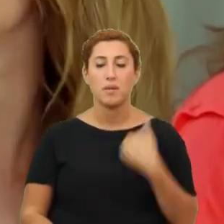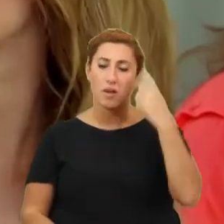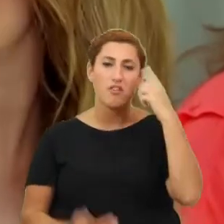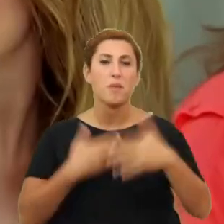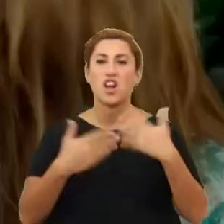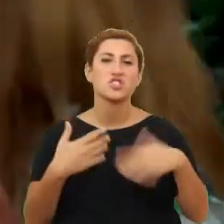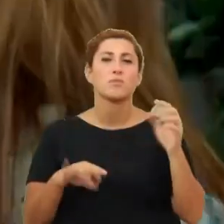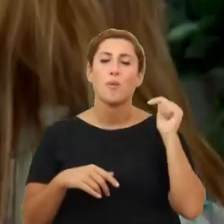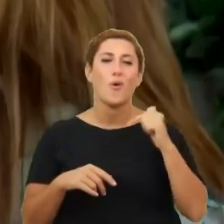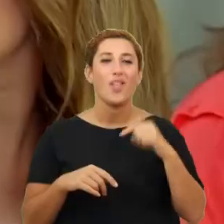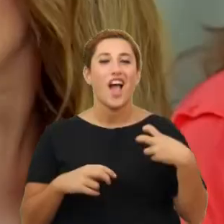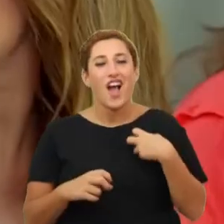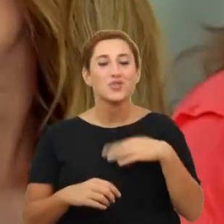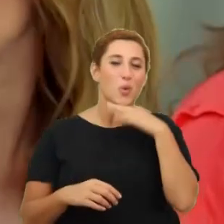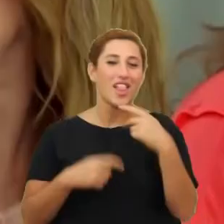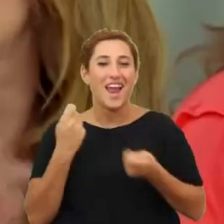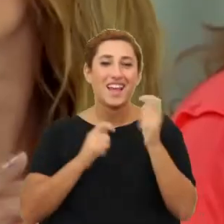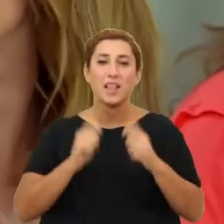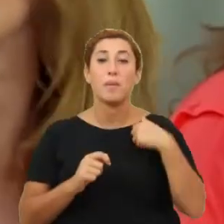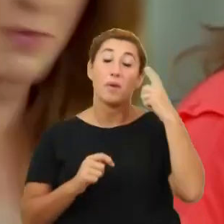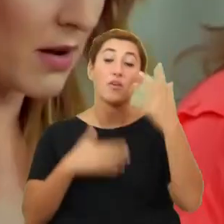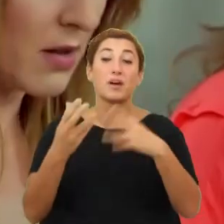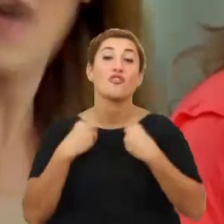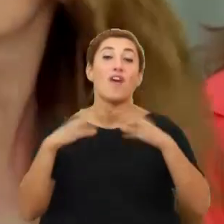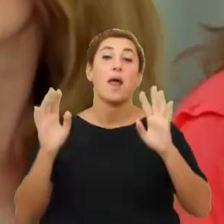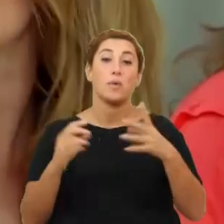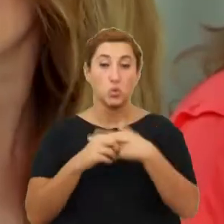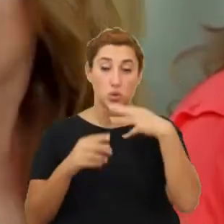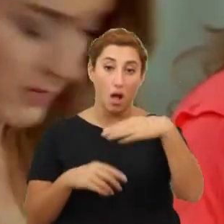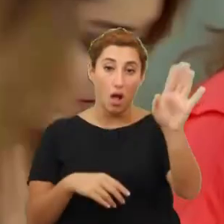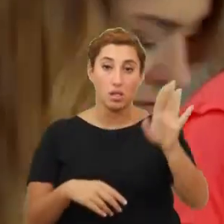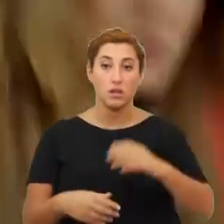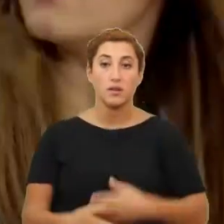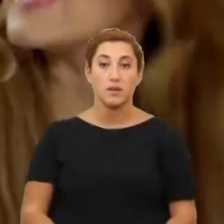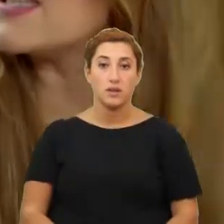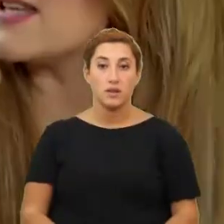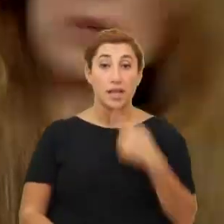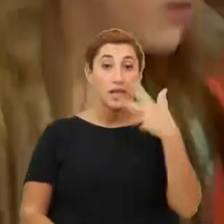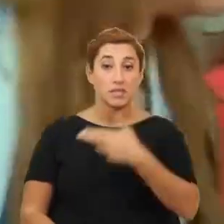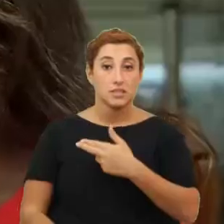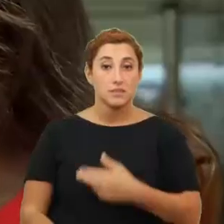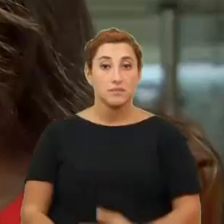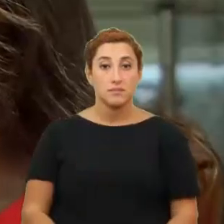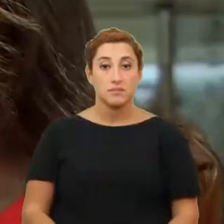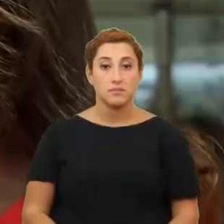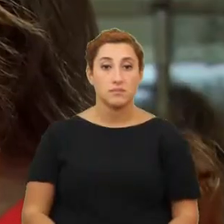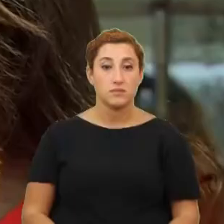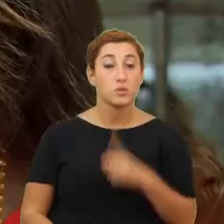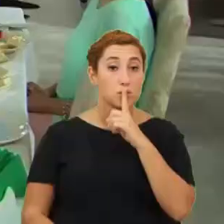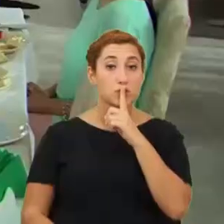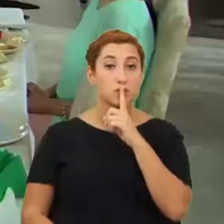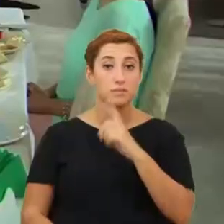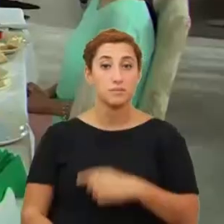kafamı da karıştırma. Böyle romantik hareketler yaparak benim kafamı artık karıştırma. Al yüzüğünü de. Kes sesini. Şöyle.